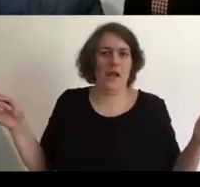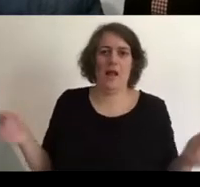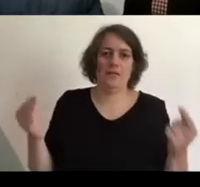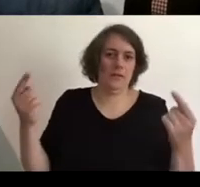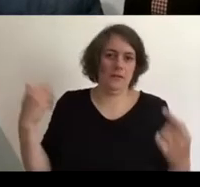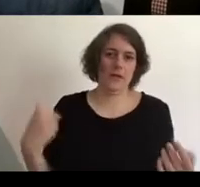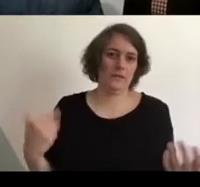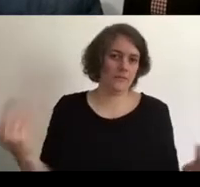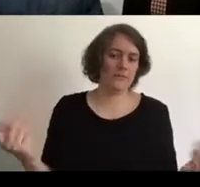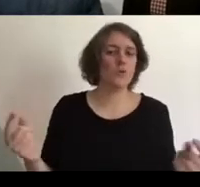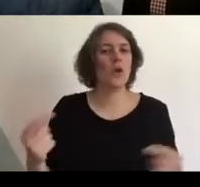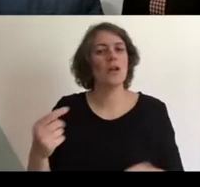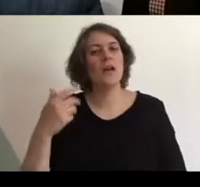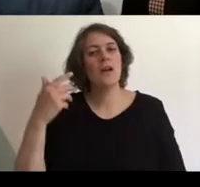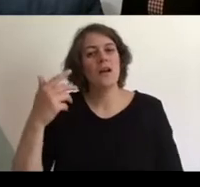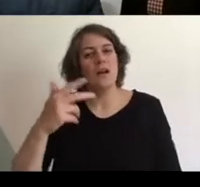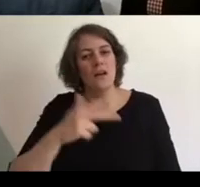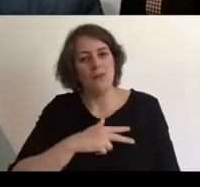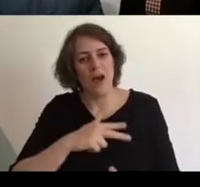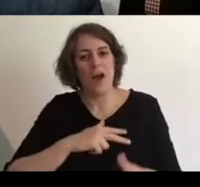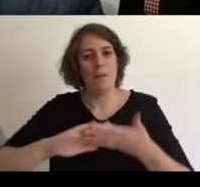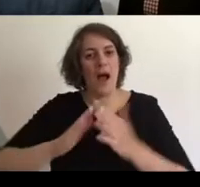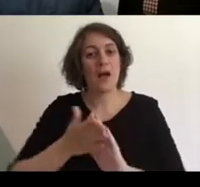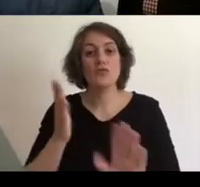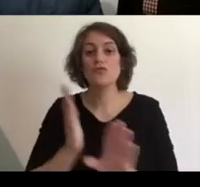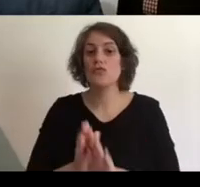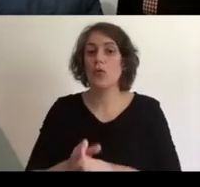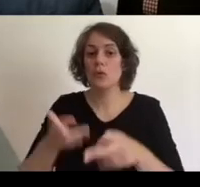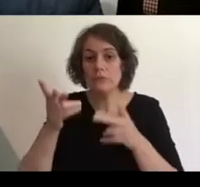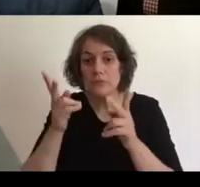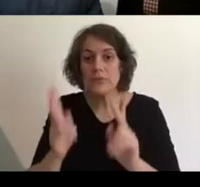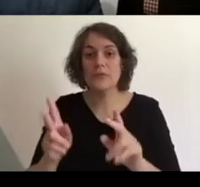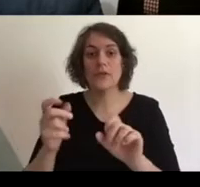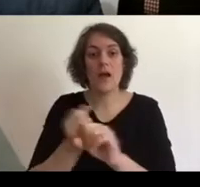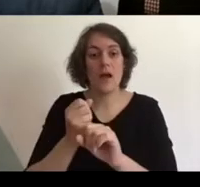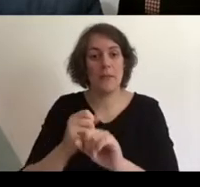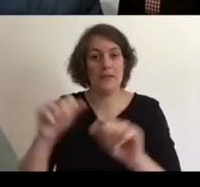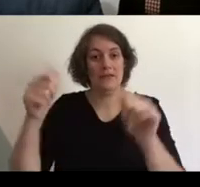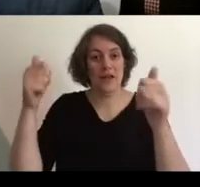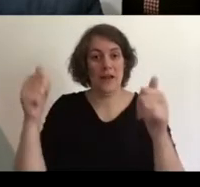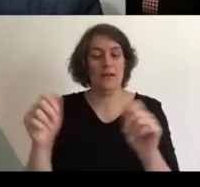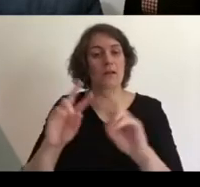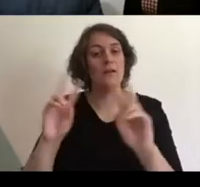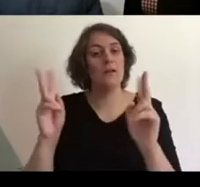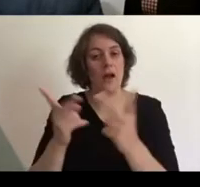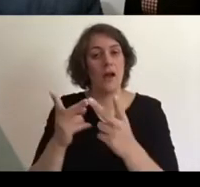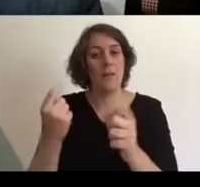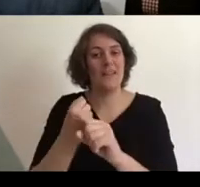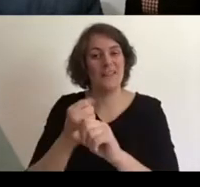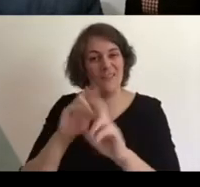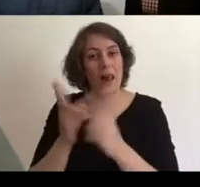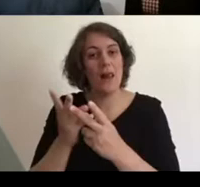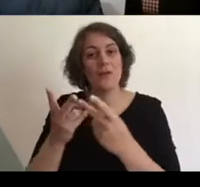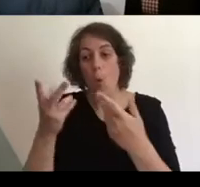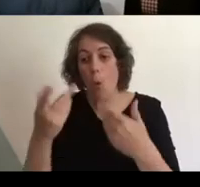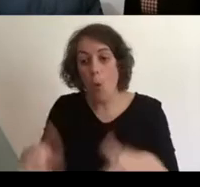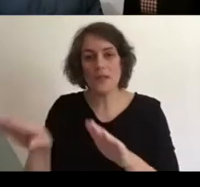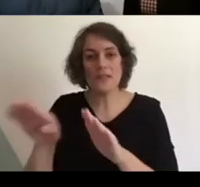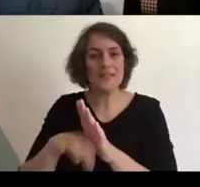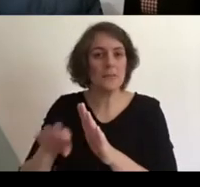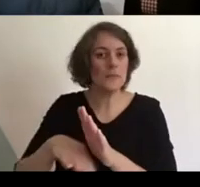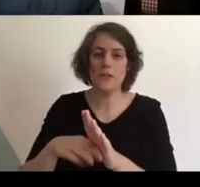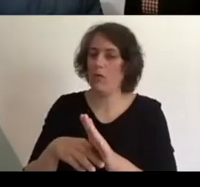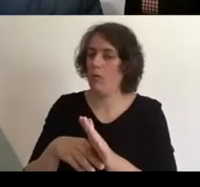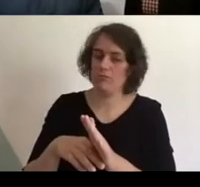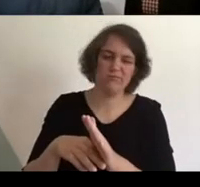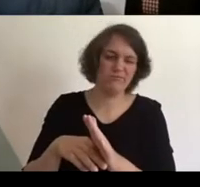so weit, dass wir sagen können, wir haben eine absolut diskriminierungsfreie Arbeitswelt. Das haben wir nicht. Es